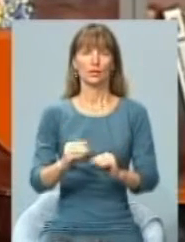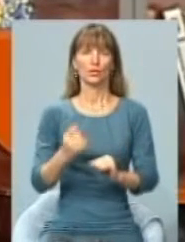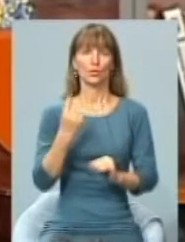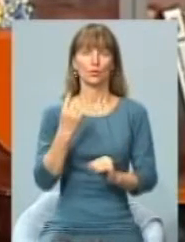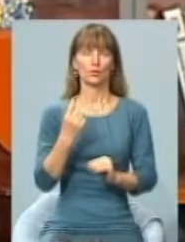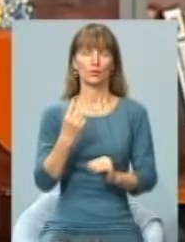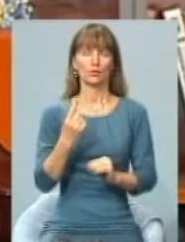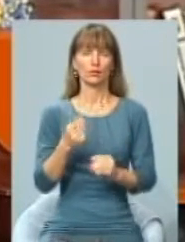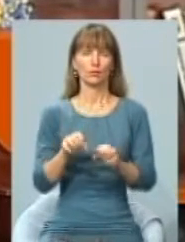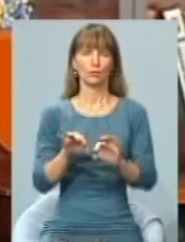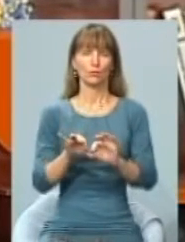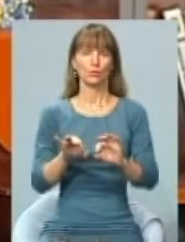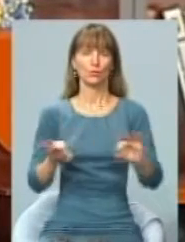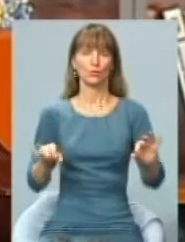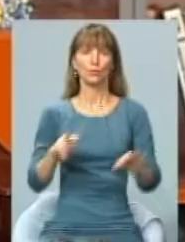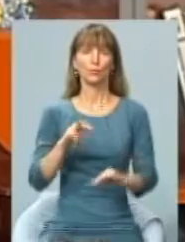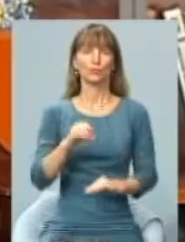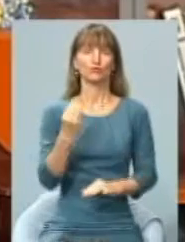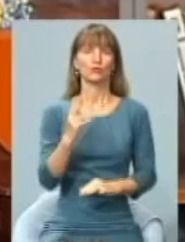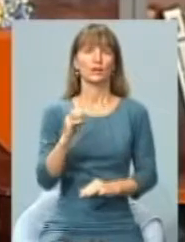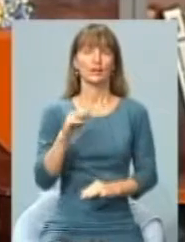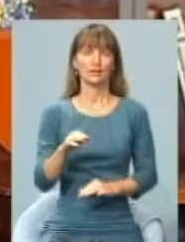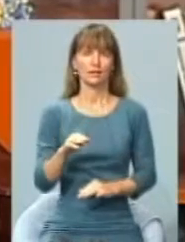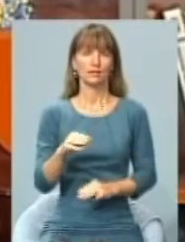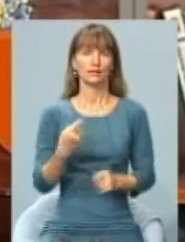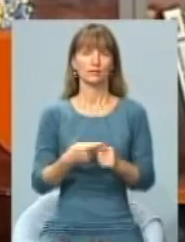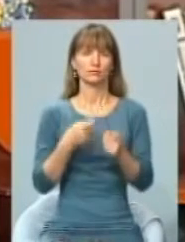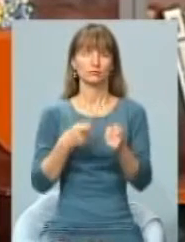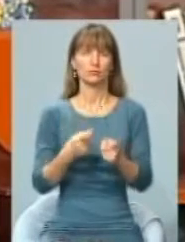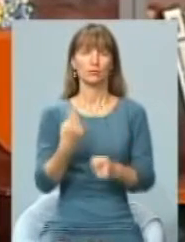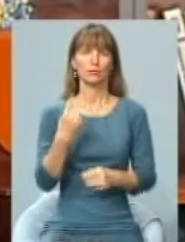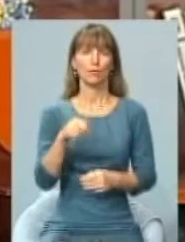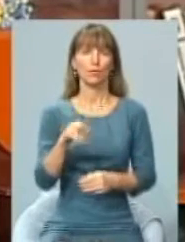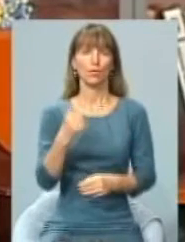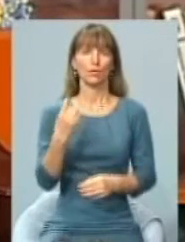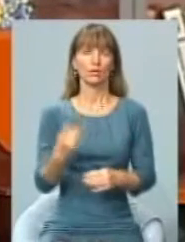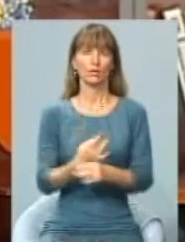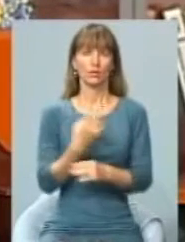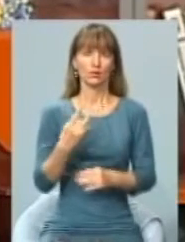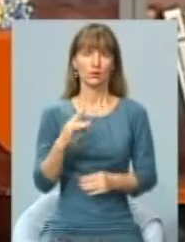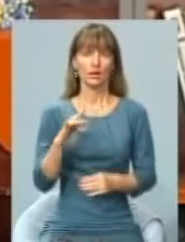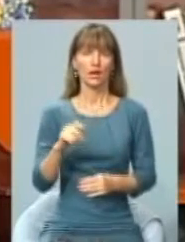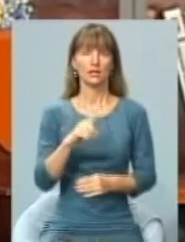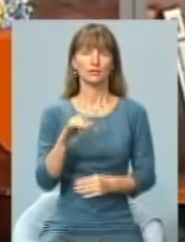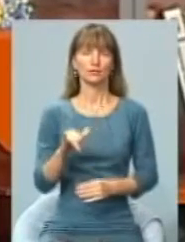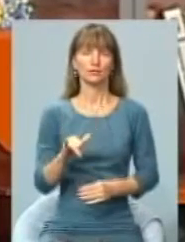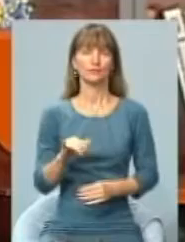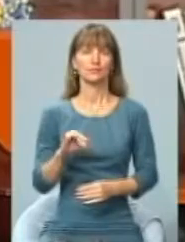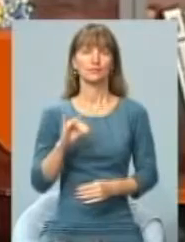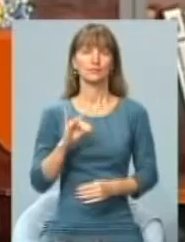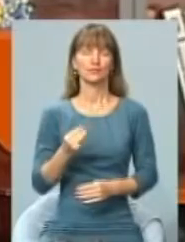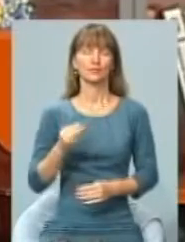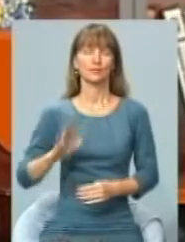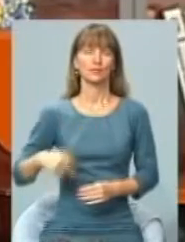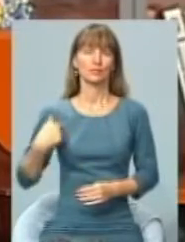мушкетов, это пистолеты, ну, которые стреляют. В одному разу их нужно перезаряжать. Потом